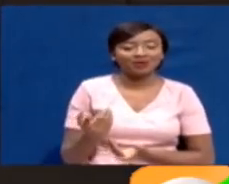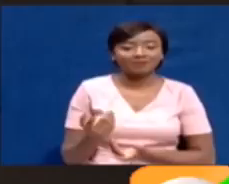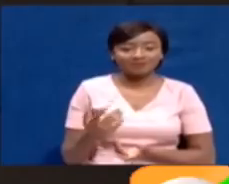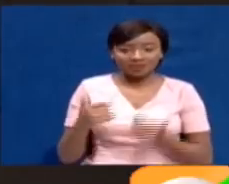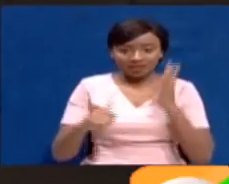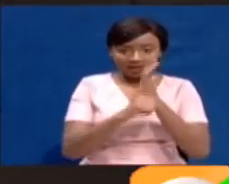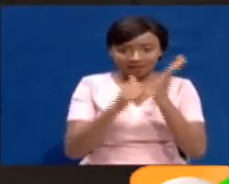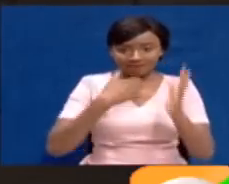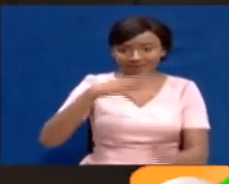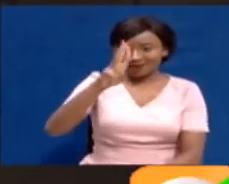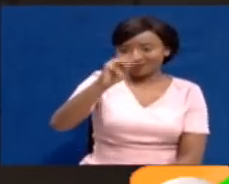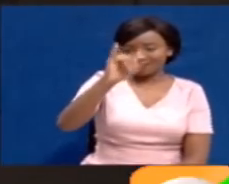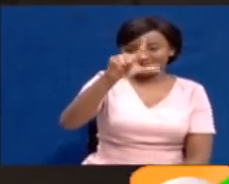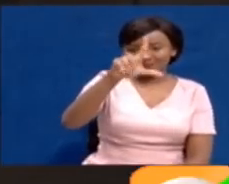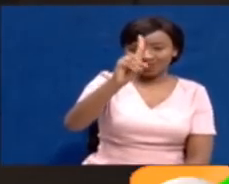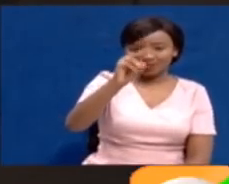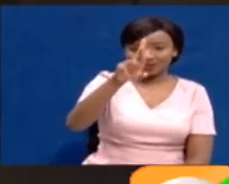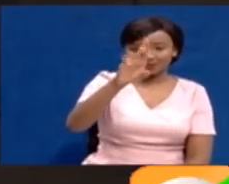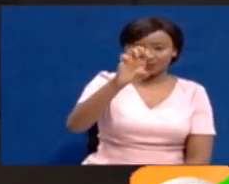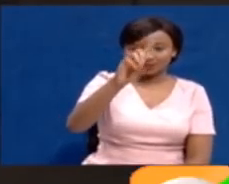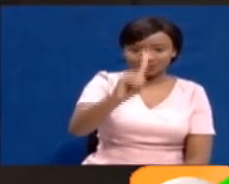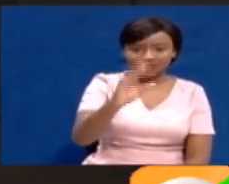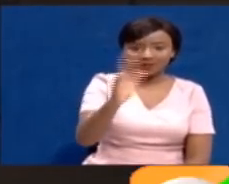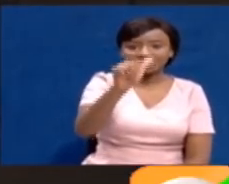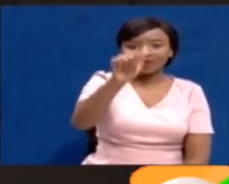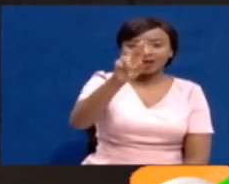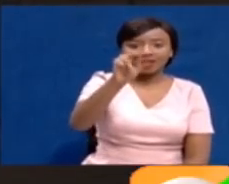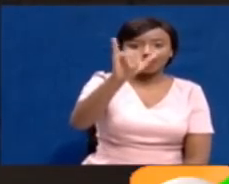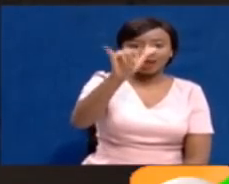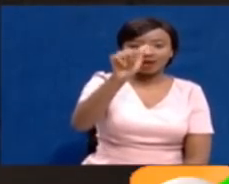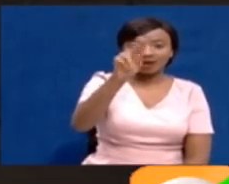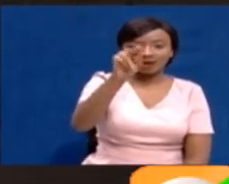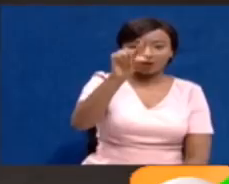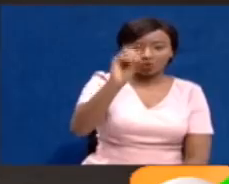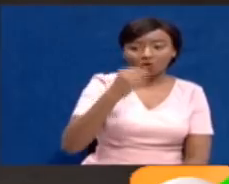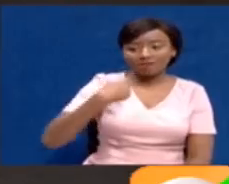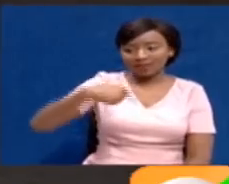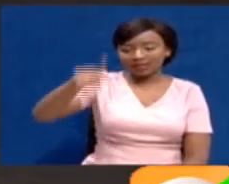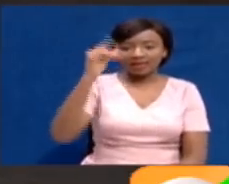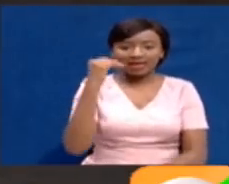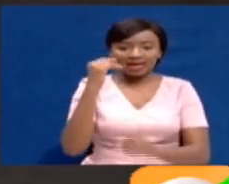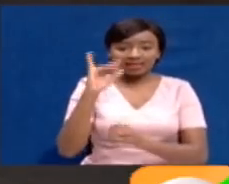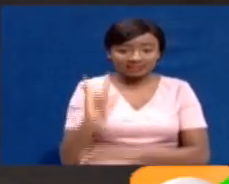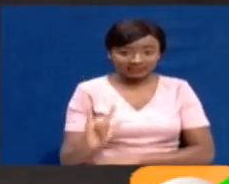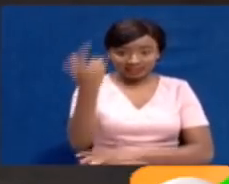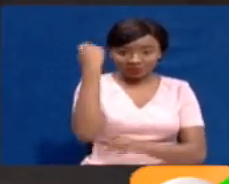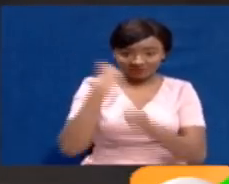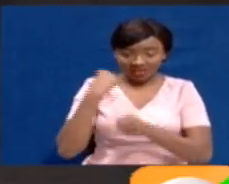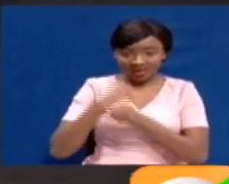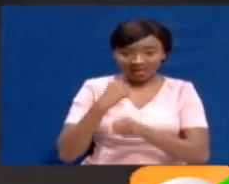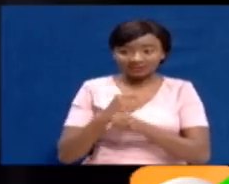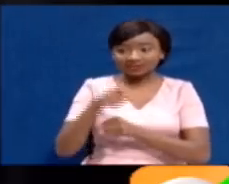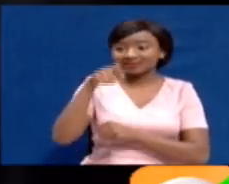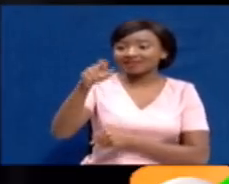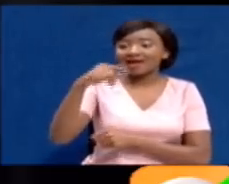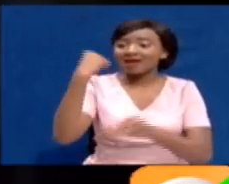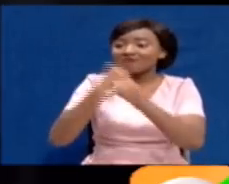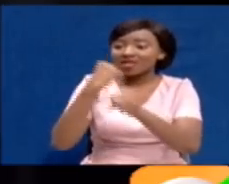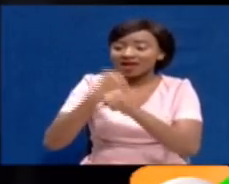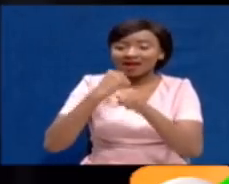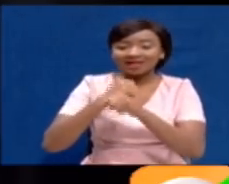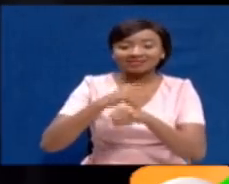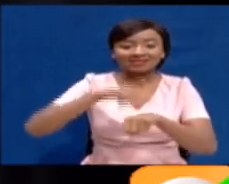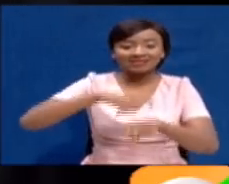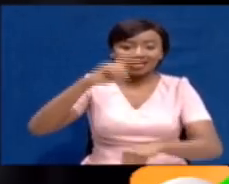Mimi naitwa Mildred Anyango. Na nilikuwa nimeenda Isili kufanya kazi. Na wakati wangu wa kutoka huko ni